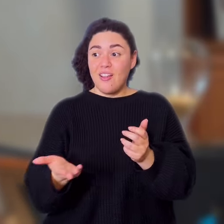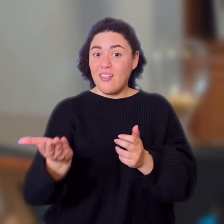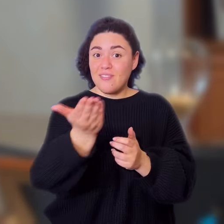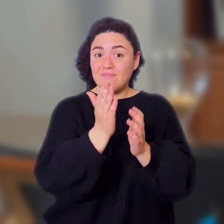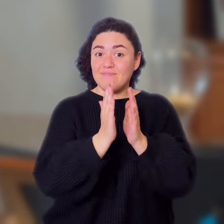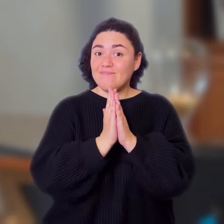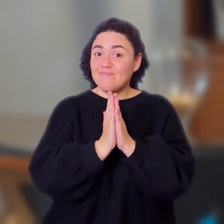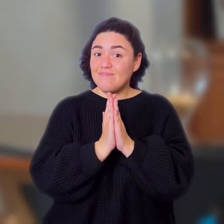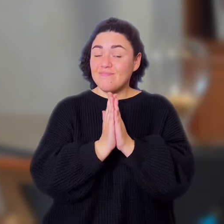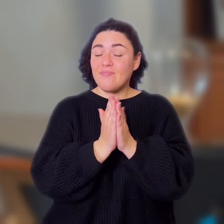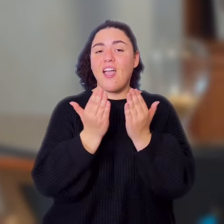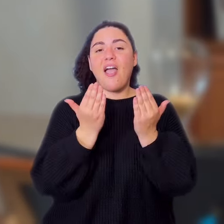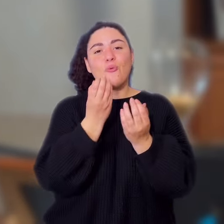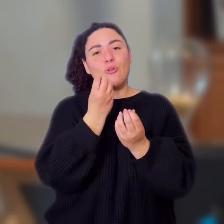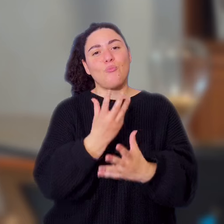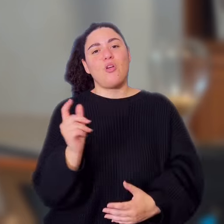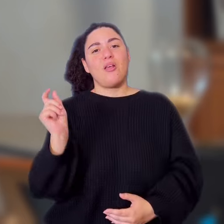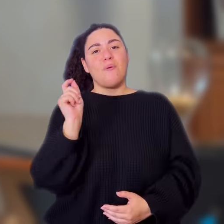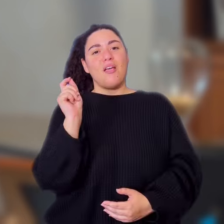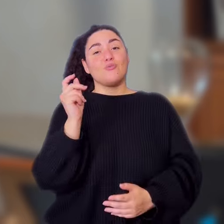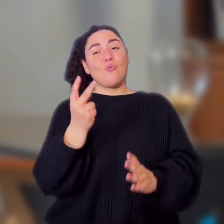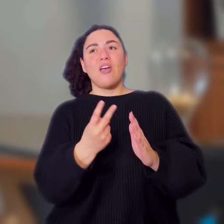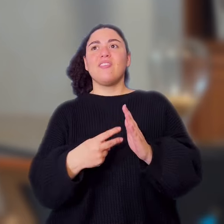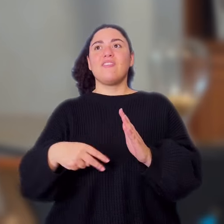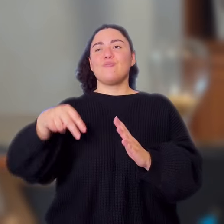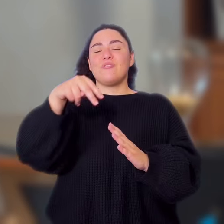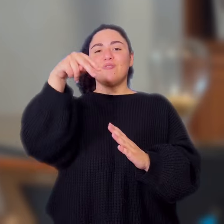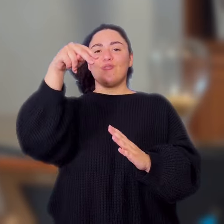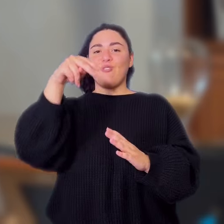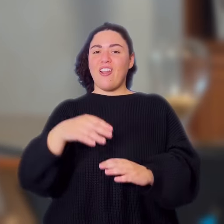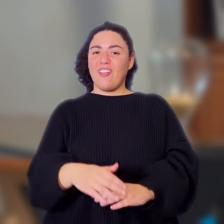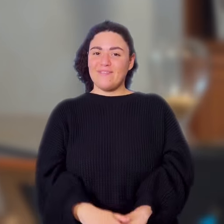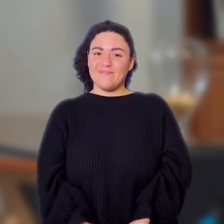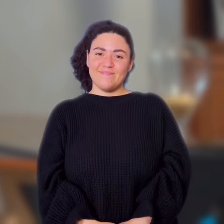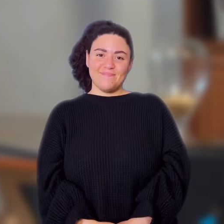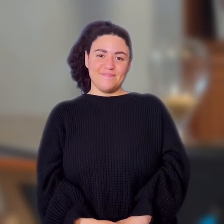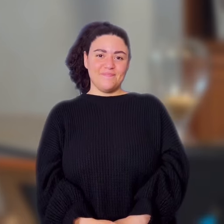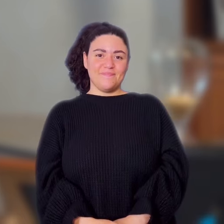diocesi auguri di buona Pasqua di